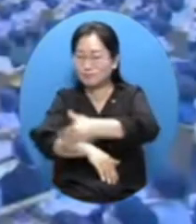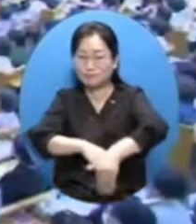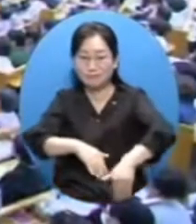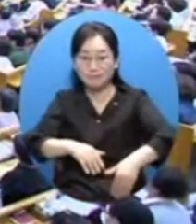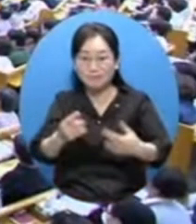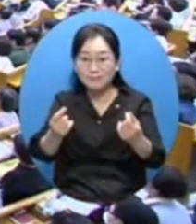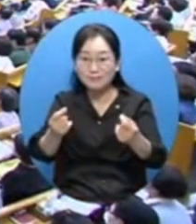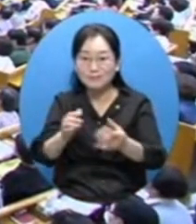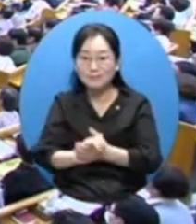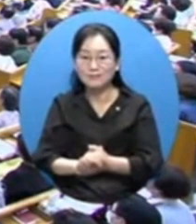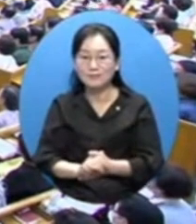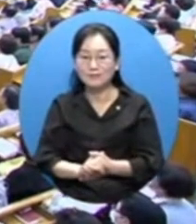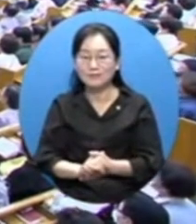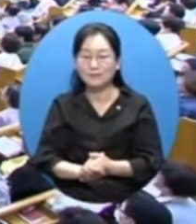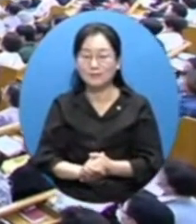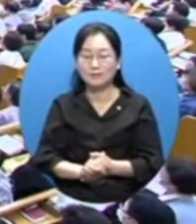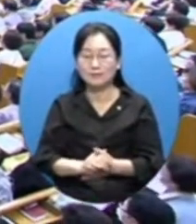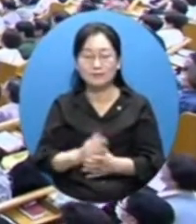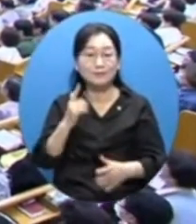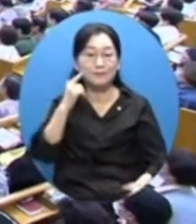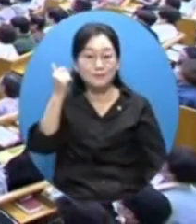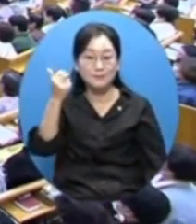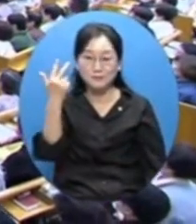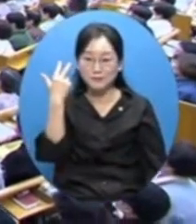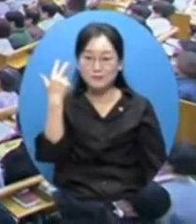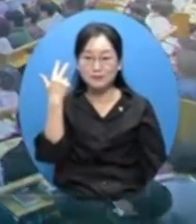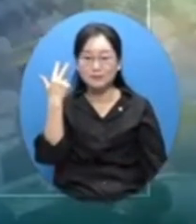지냈습니다. 제가 지난주에